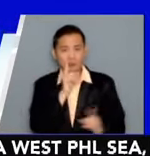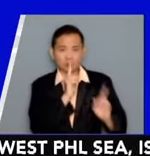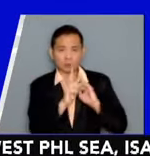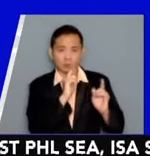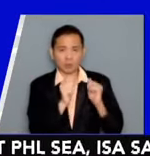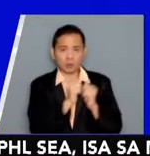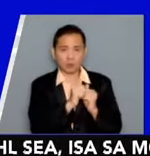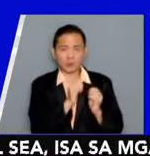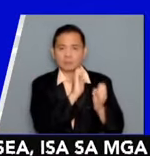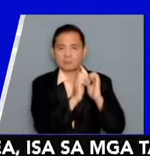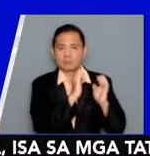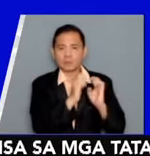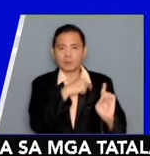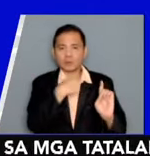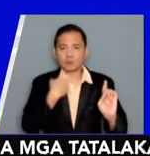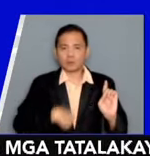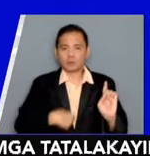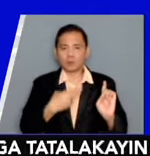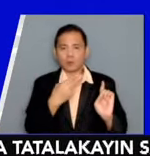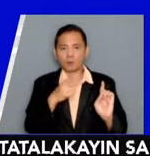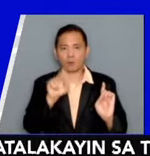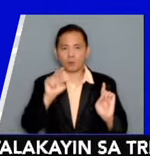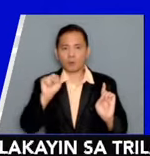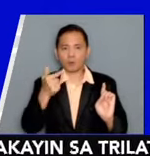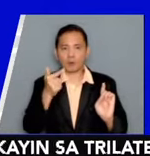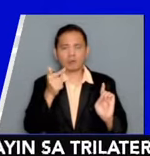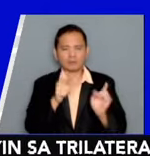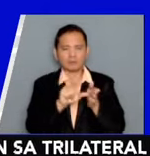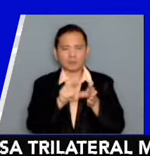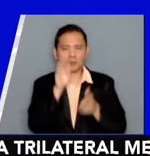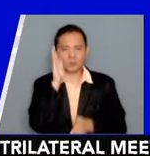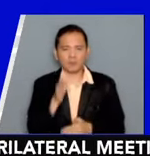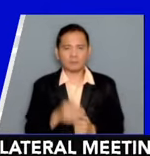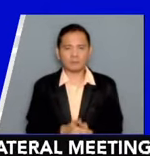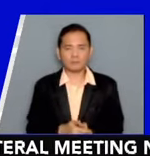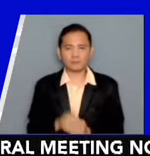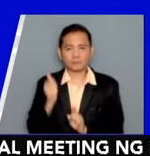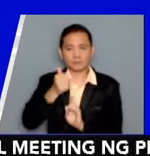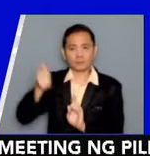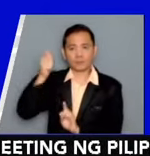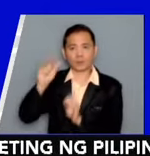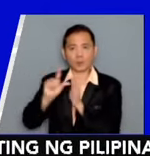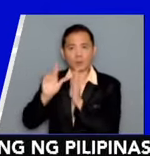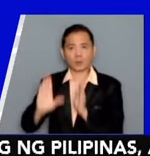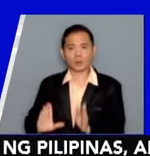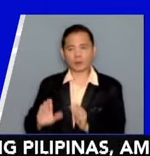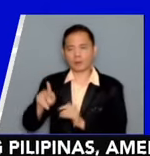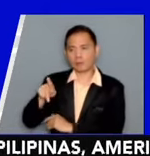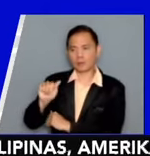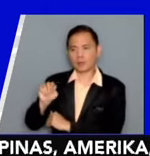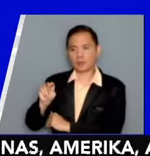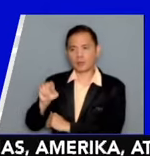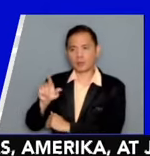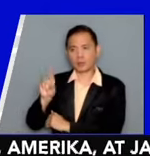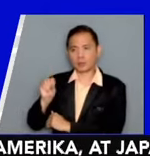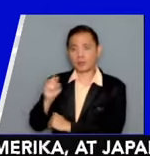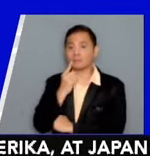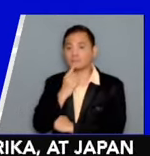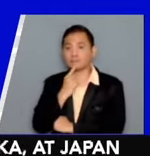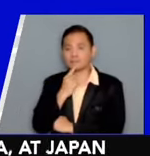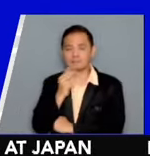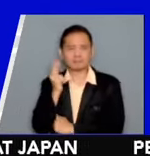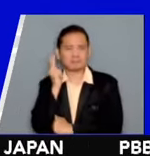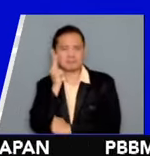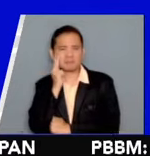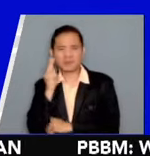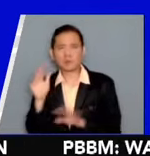niyan. Ayon naman kay dating Chief Presidential Legal Counsel Salvador Panelo, sinabi na ni dating Pangulong Duterte na hindi siya pumasok sa